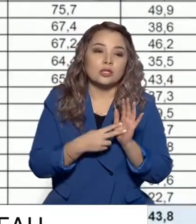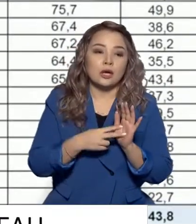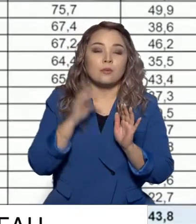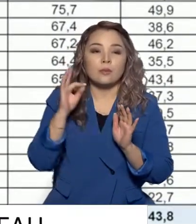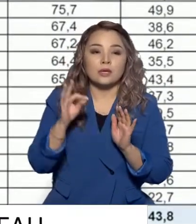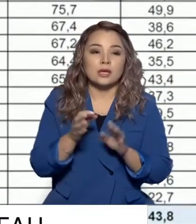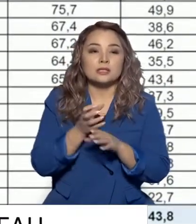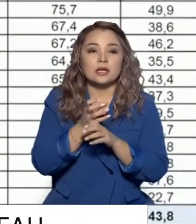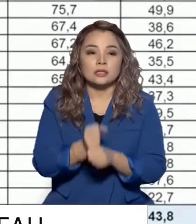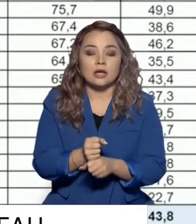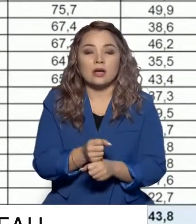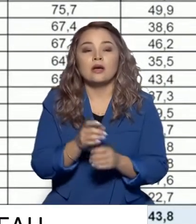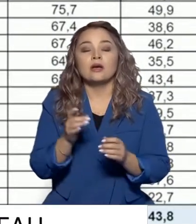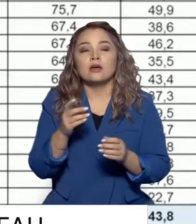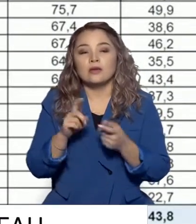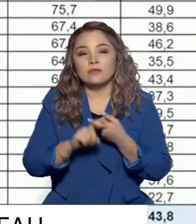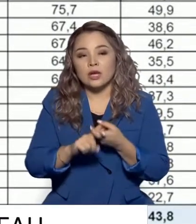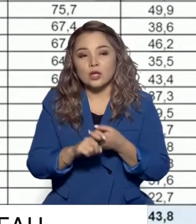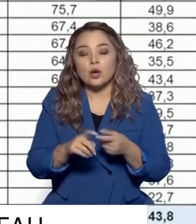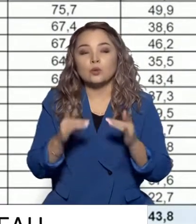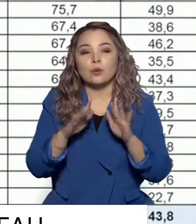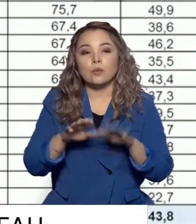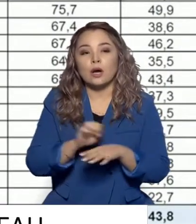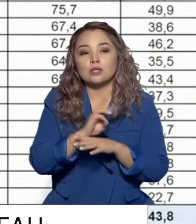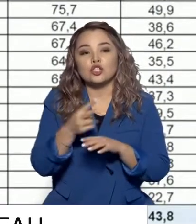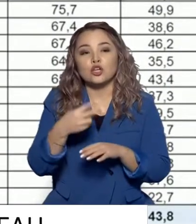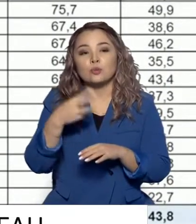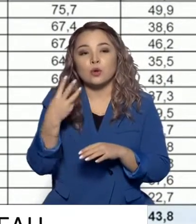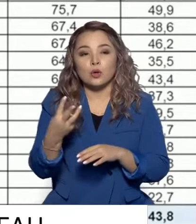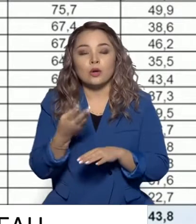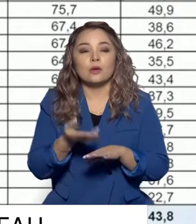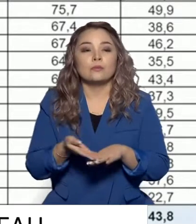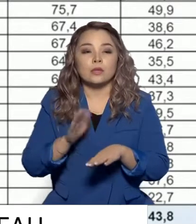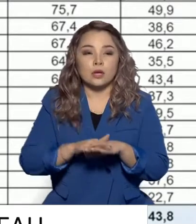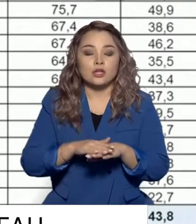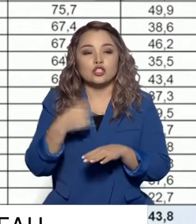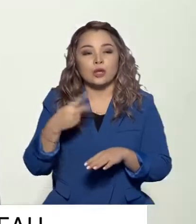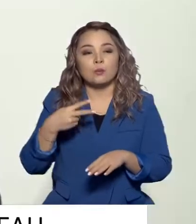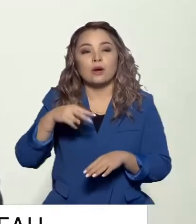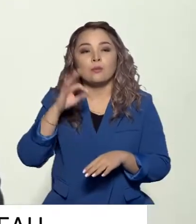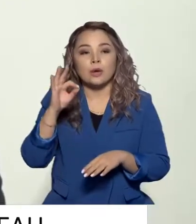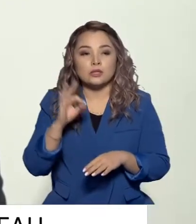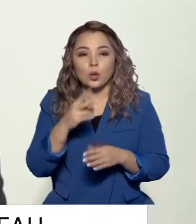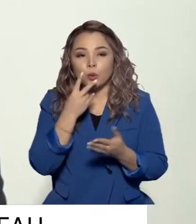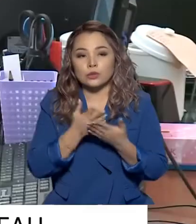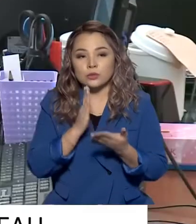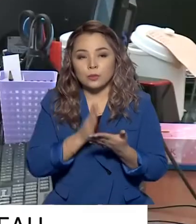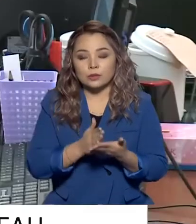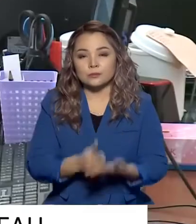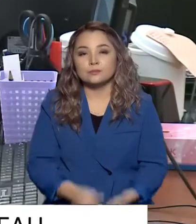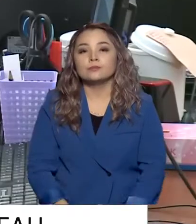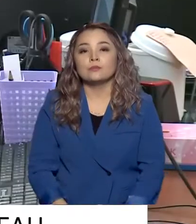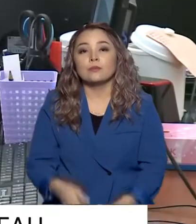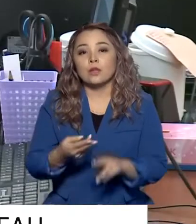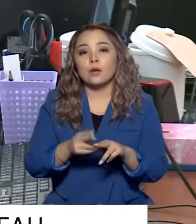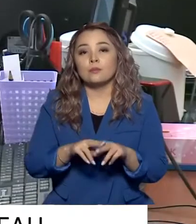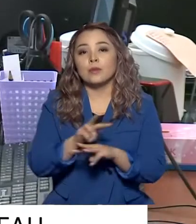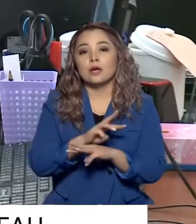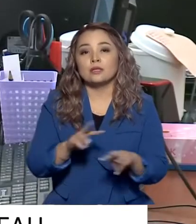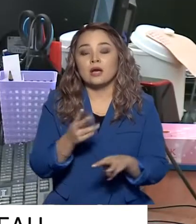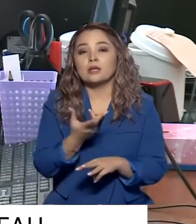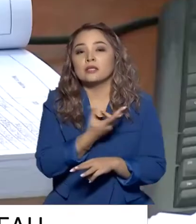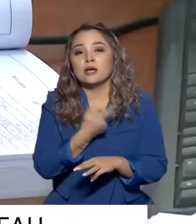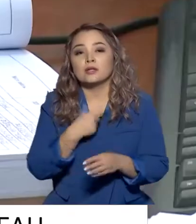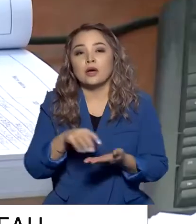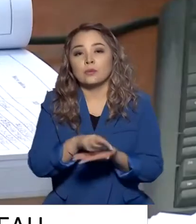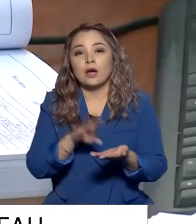қысқарды. Инфекциялық төсектердің қамтылуы 23, реанимациялық төсектер 20% құрайды. Сонда як министр ревакцина